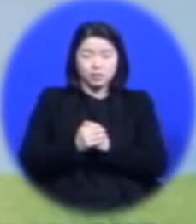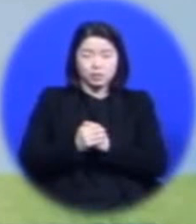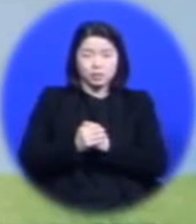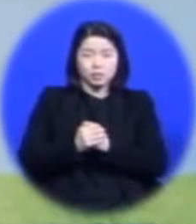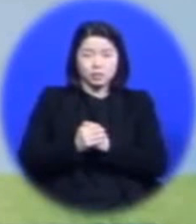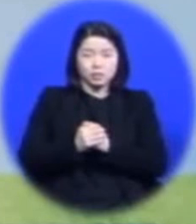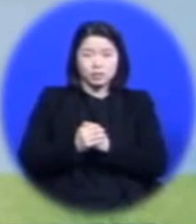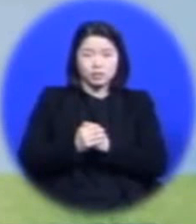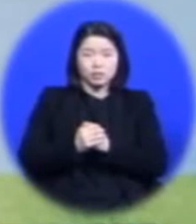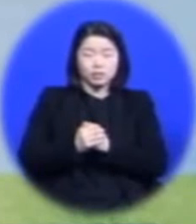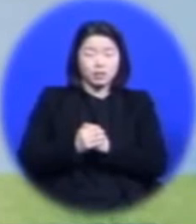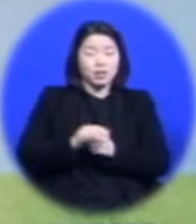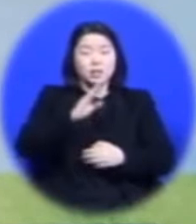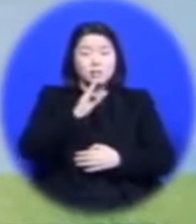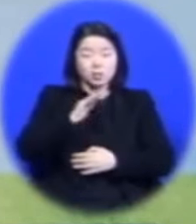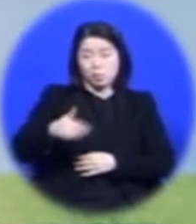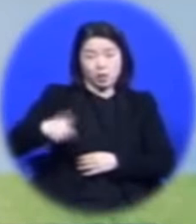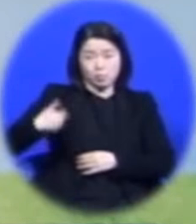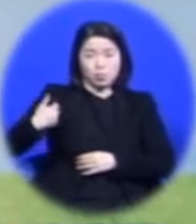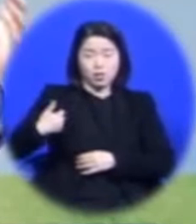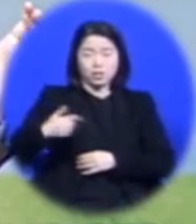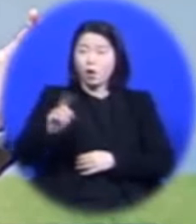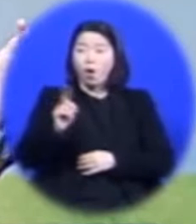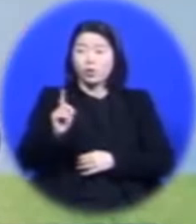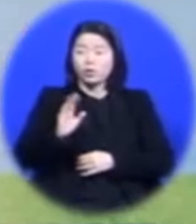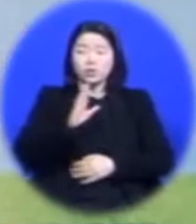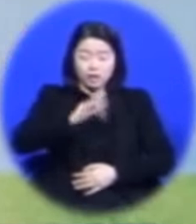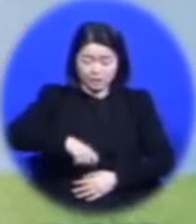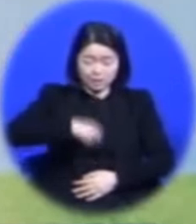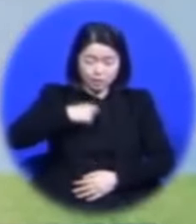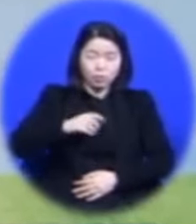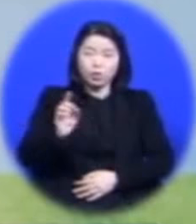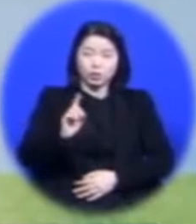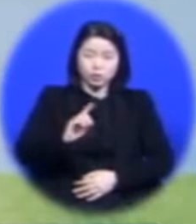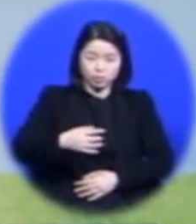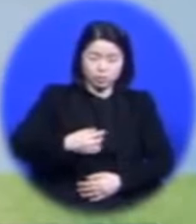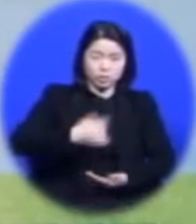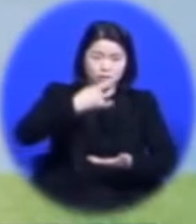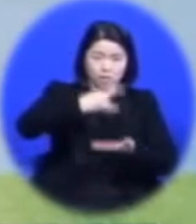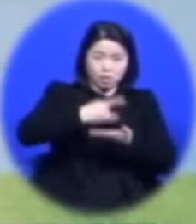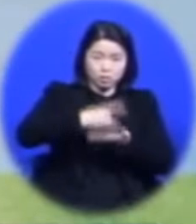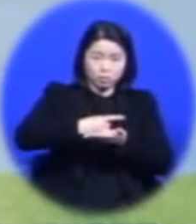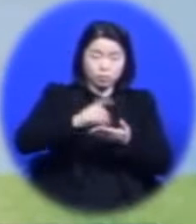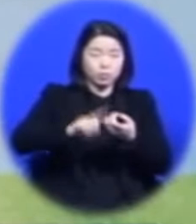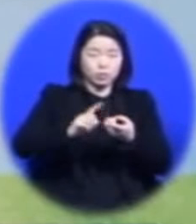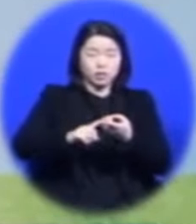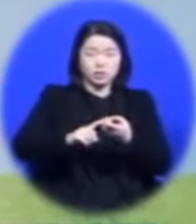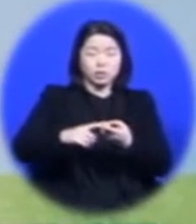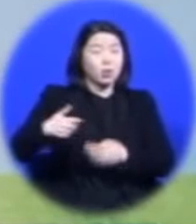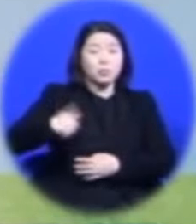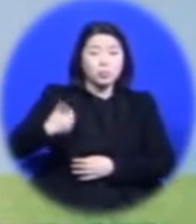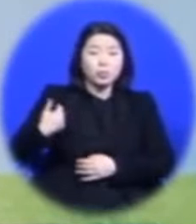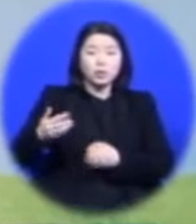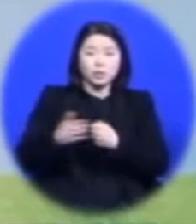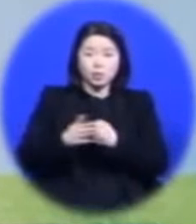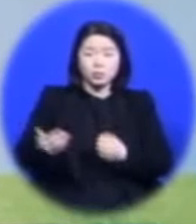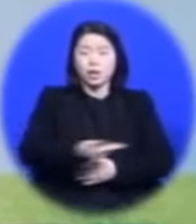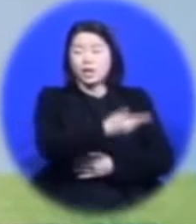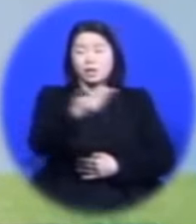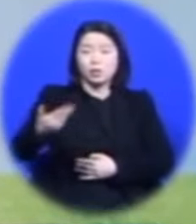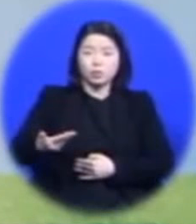거예요 정말 몰라서 어떤게 정의고 어떤게 의로운 건지를 몰라서 그래서